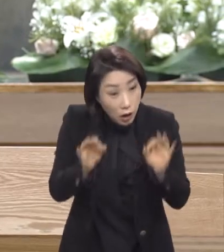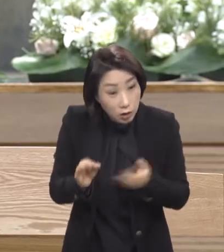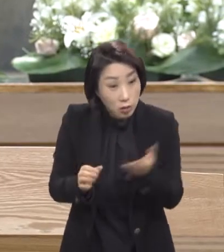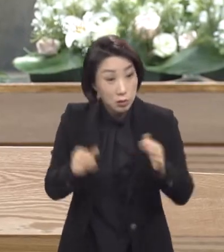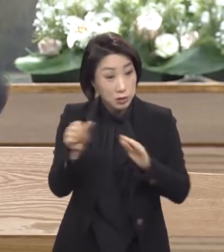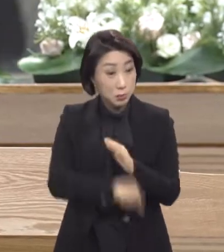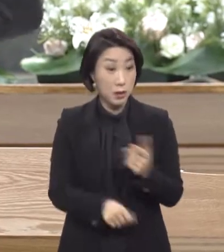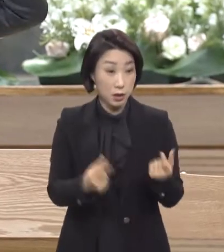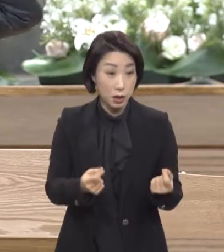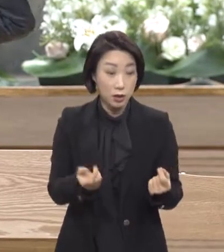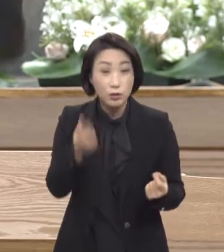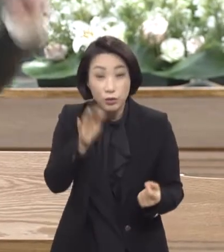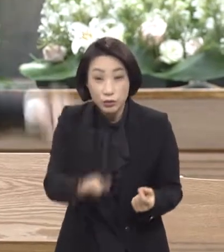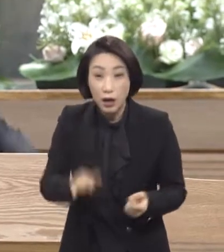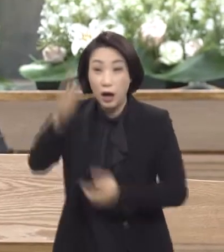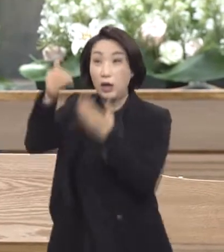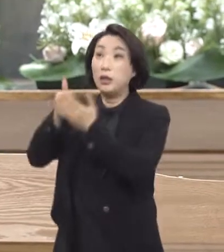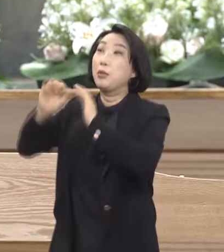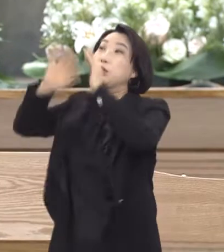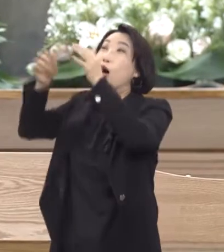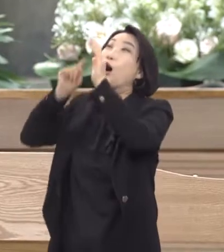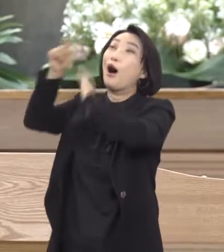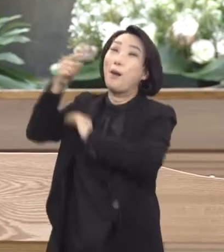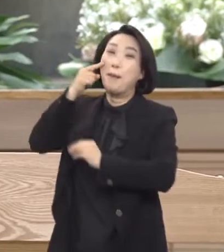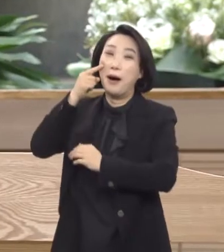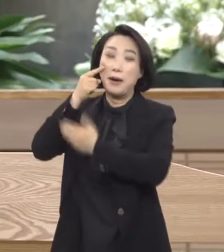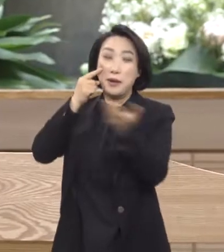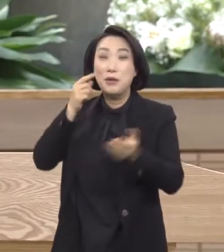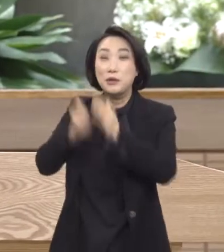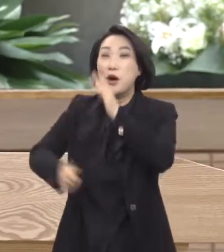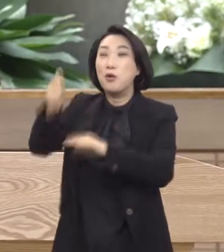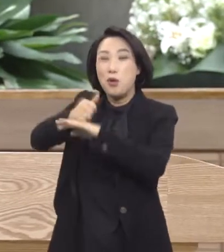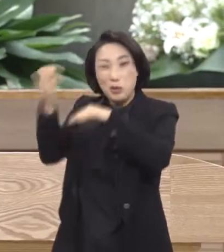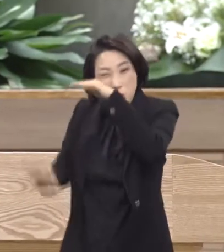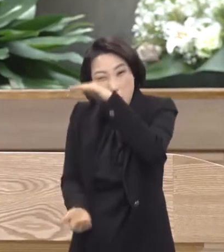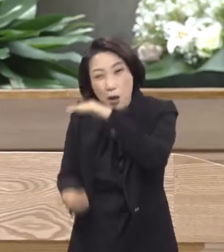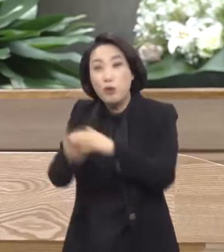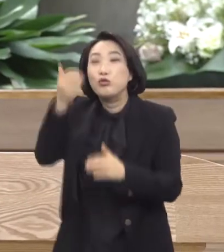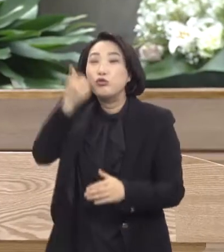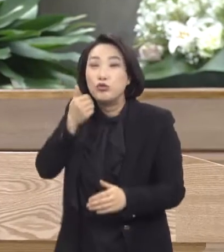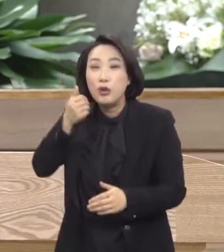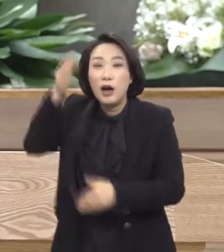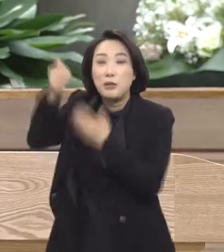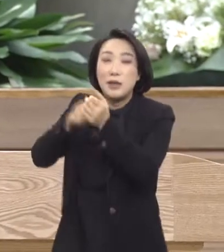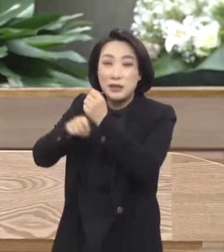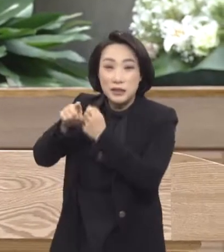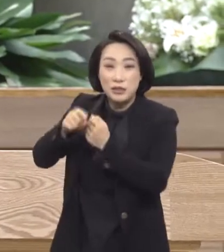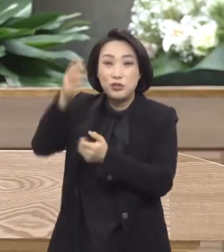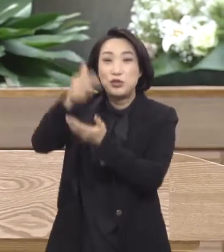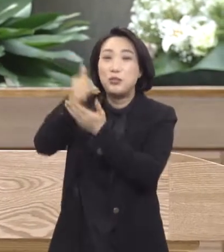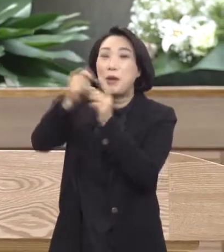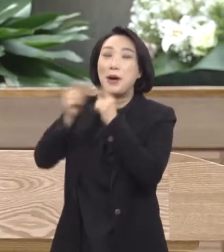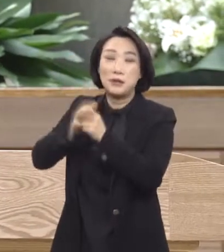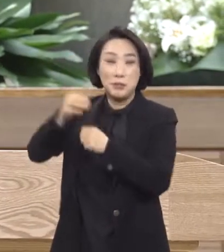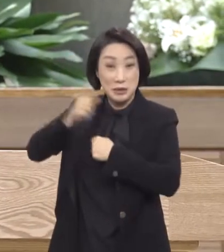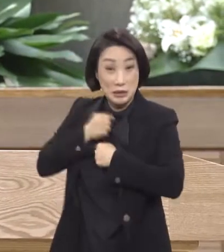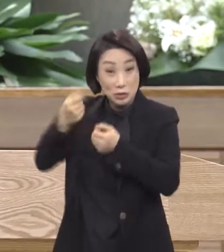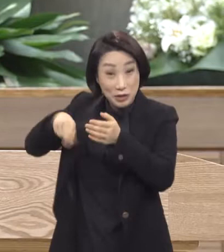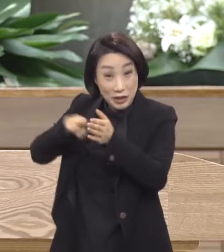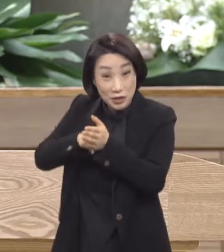같아. 그러나 하나님의 나라의 최고의 성공자는 하나님의 뜻 그 말씀을 지키기